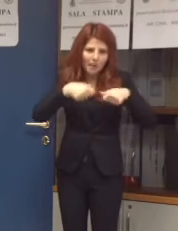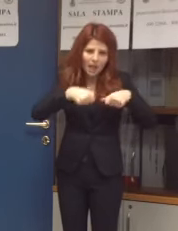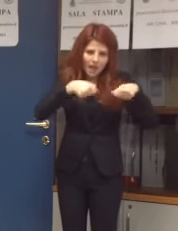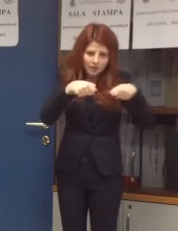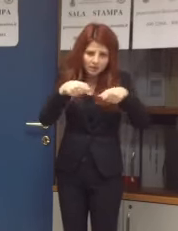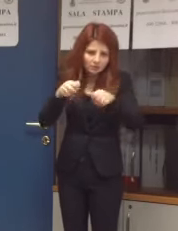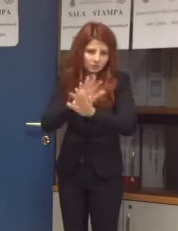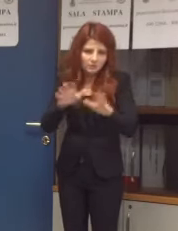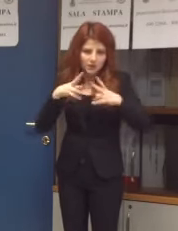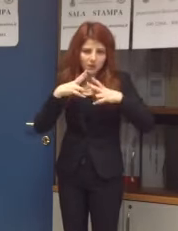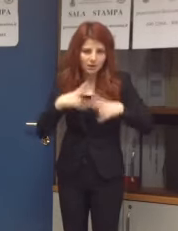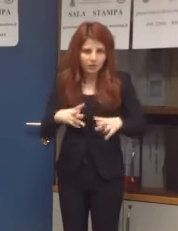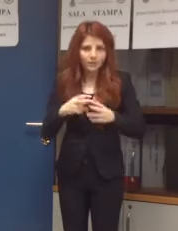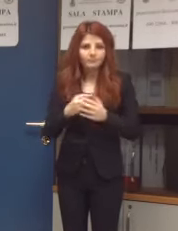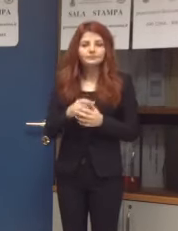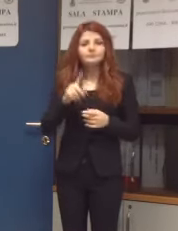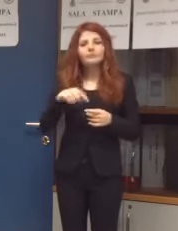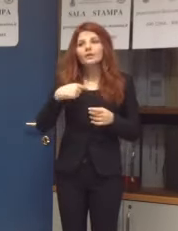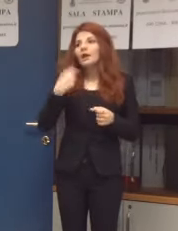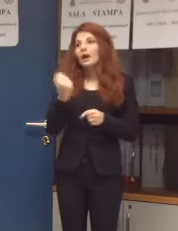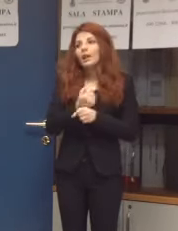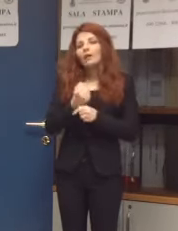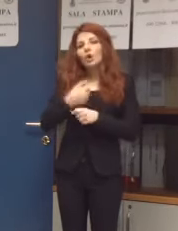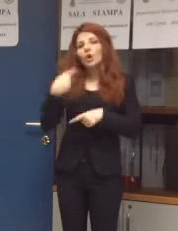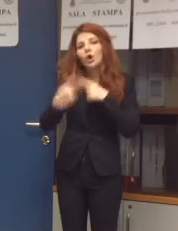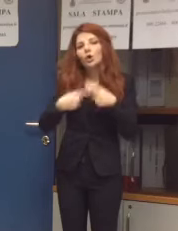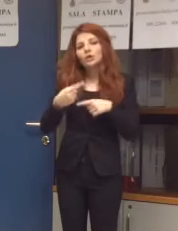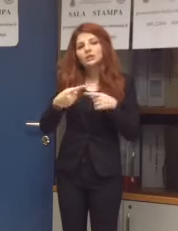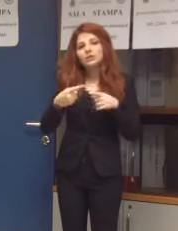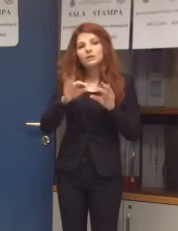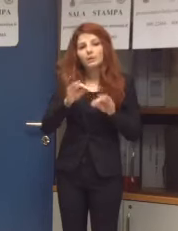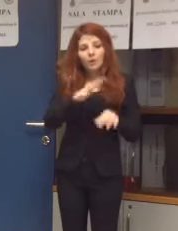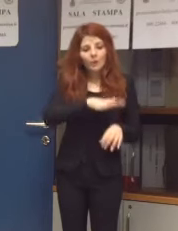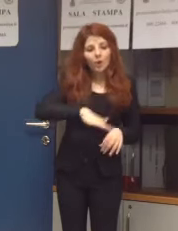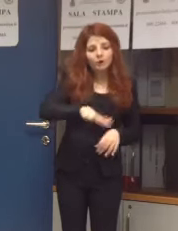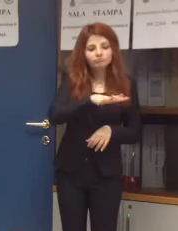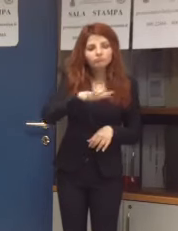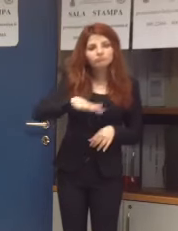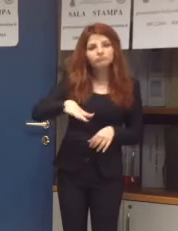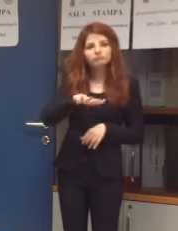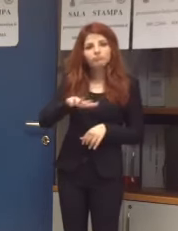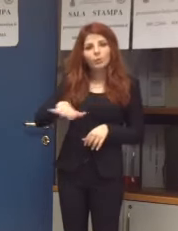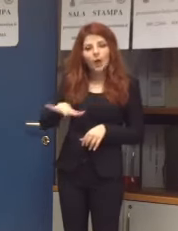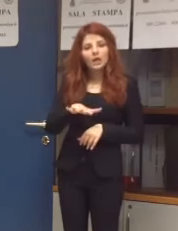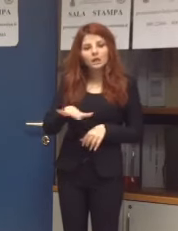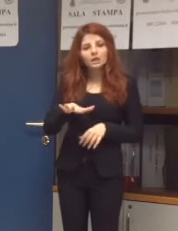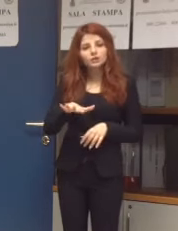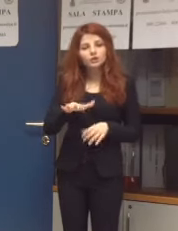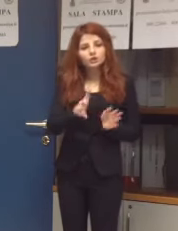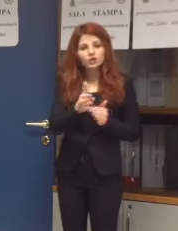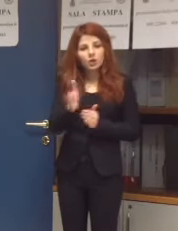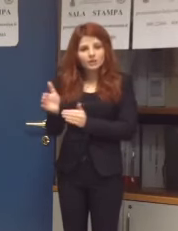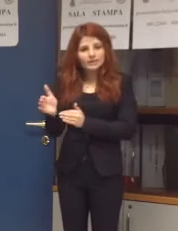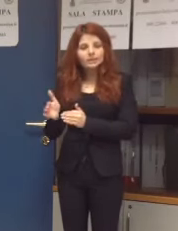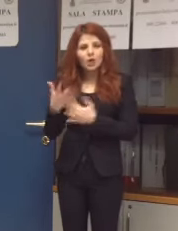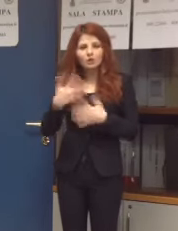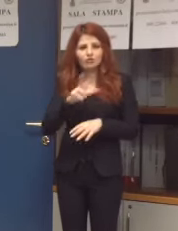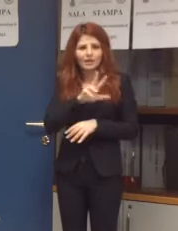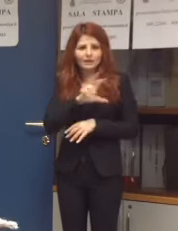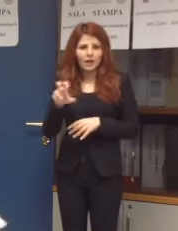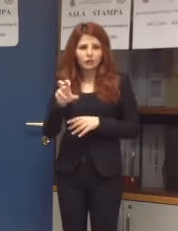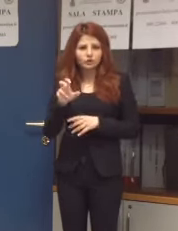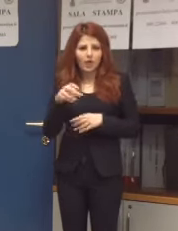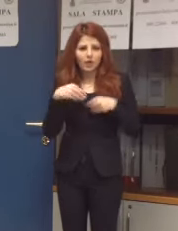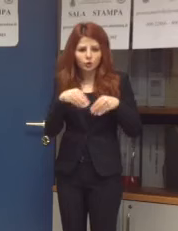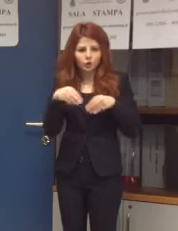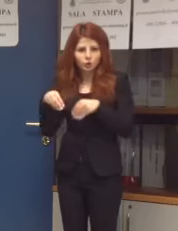più presenze nelle circoscrizioni, sono state oltre 300 nelle sei circoscrizioni, ci sono stati anche dei momenti un po'